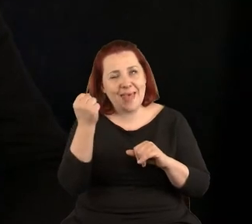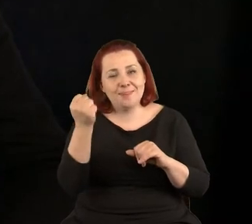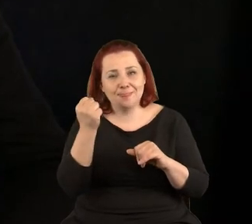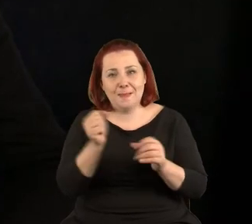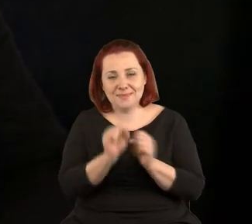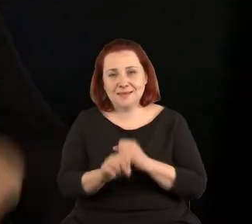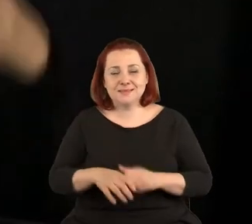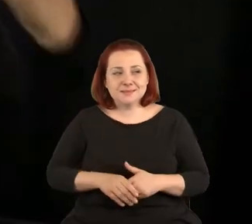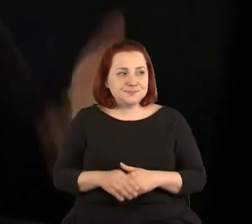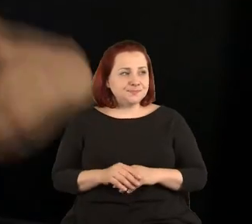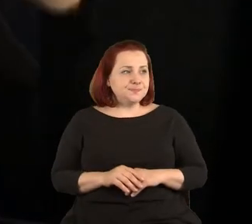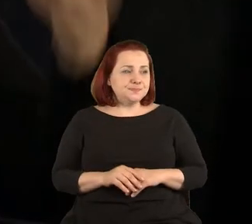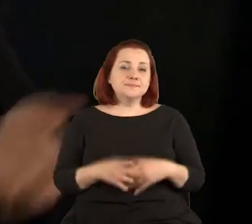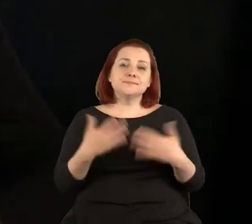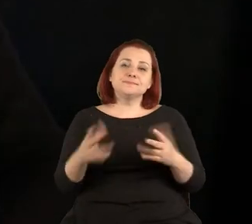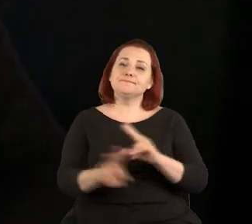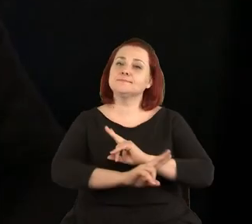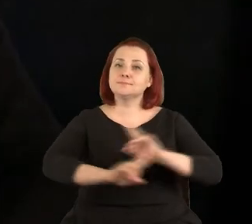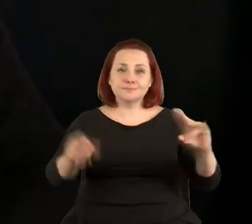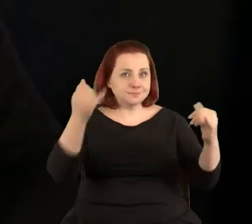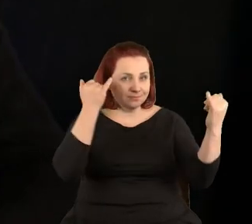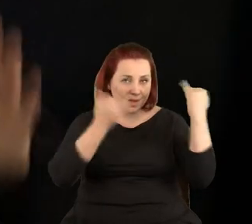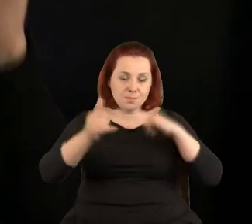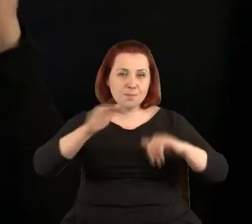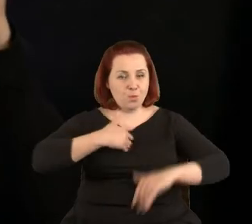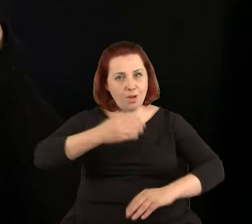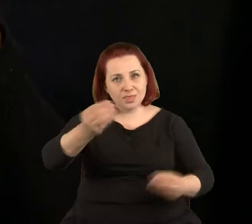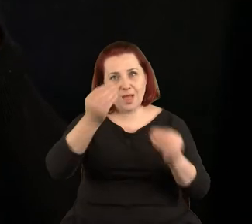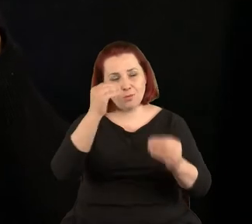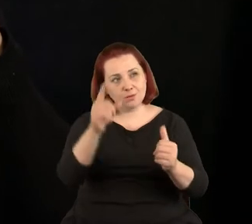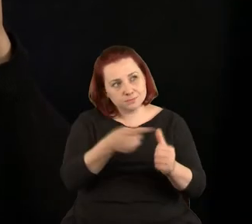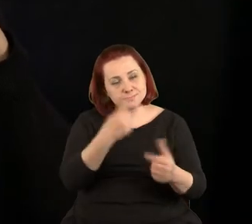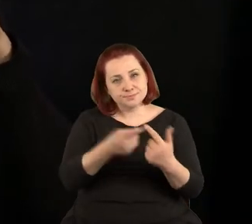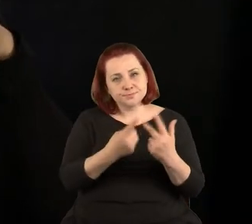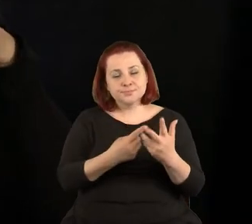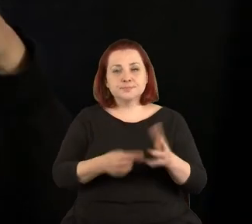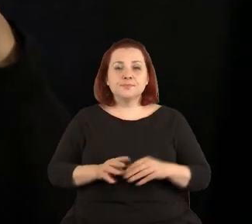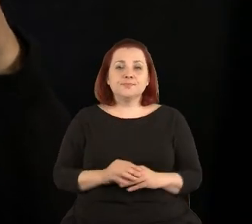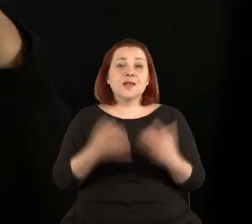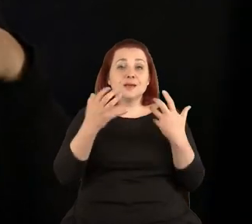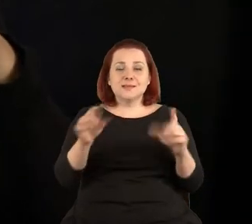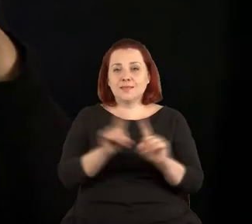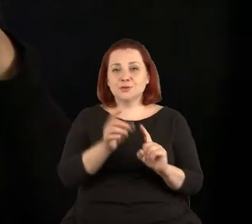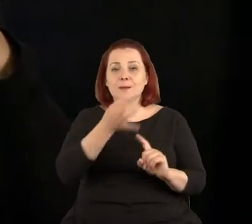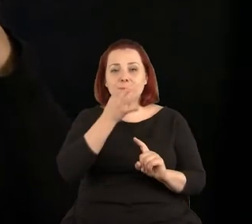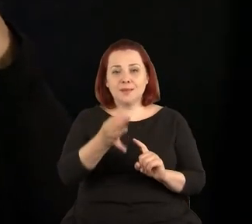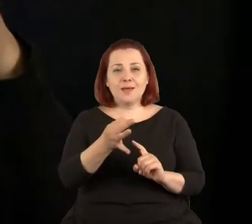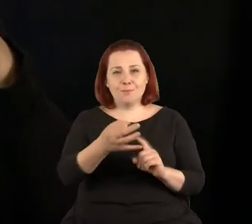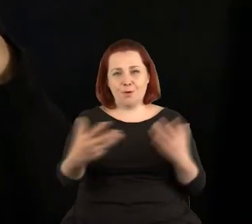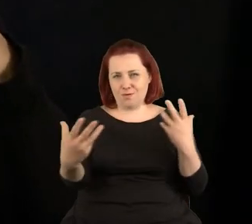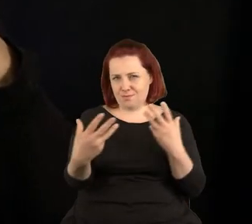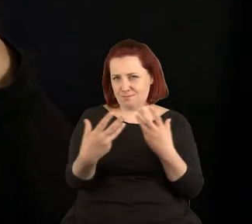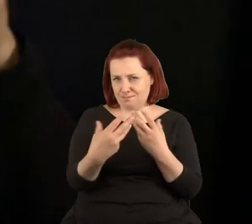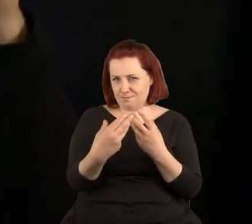prawda? Ale każdy taki błąd uczył mnie czegoś. Natomiast chciałabym też zapytać, bo z tobą miałam, ja chyba mam